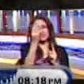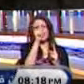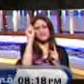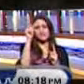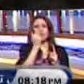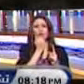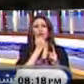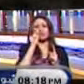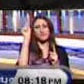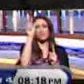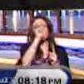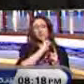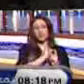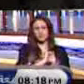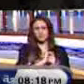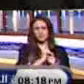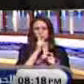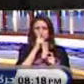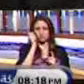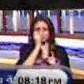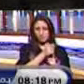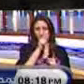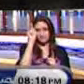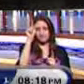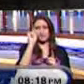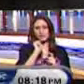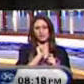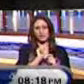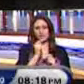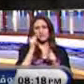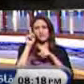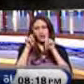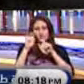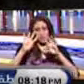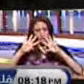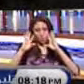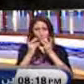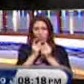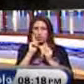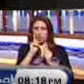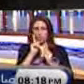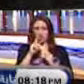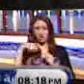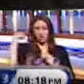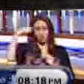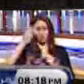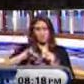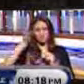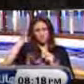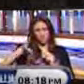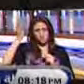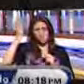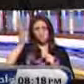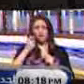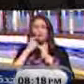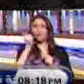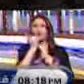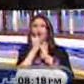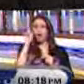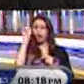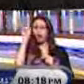في حق بعض المواطنين، نعترف بهذا، إنما لابد أن نؤكد أن السلطات الليبية تدين بكل